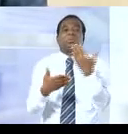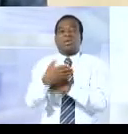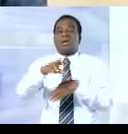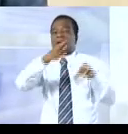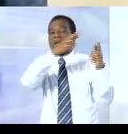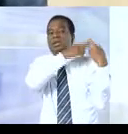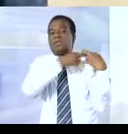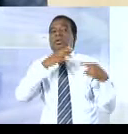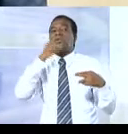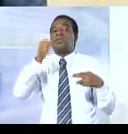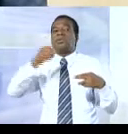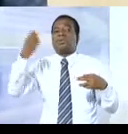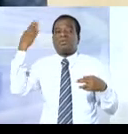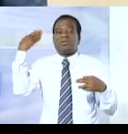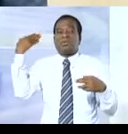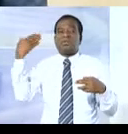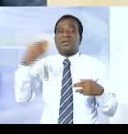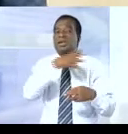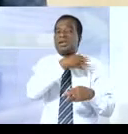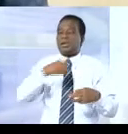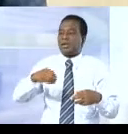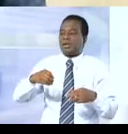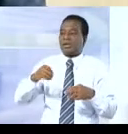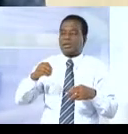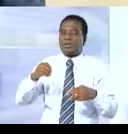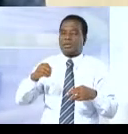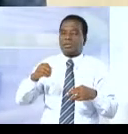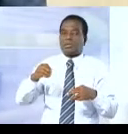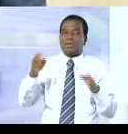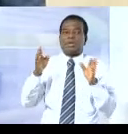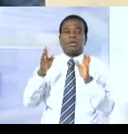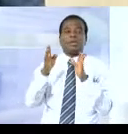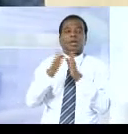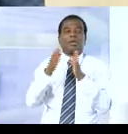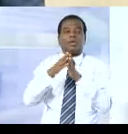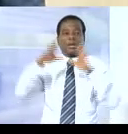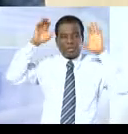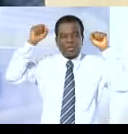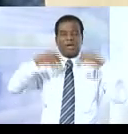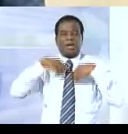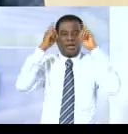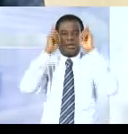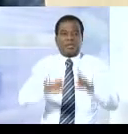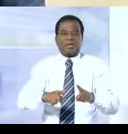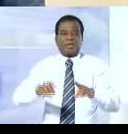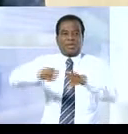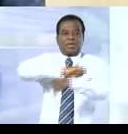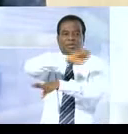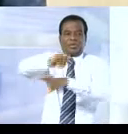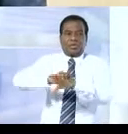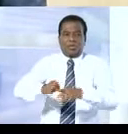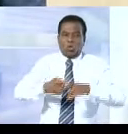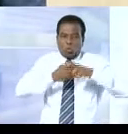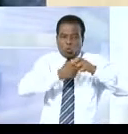responsables précédents. Et la conférence des chefs d'État a décidé d'engager des